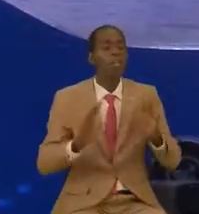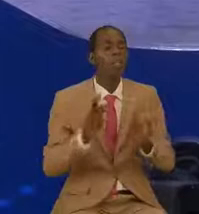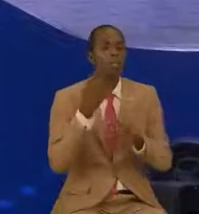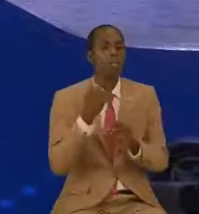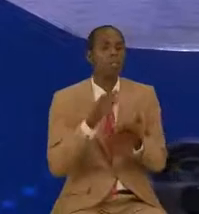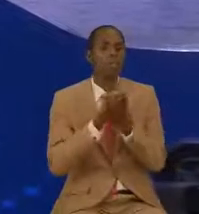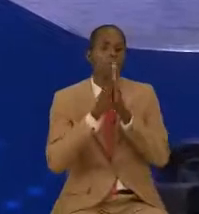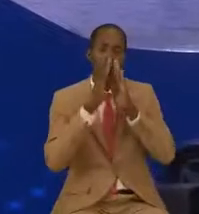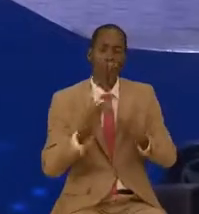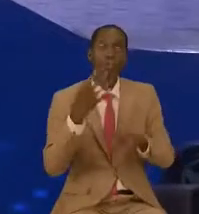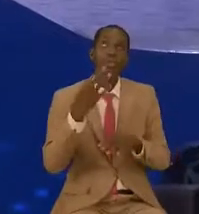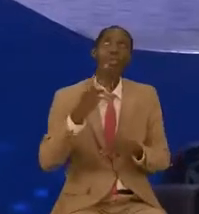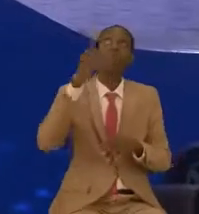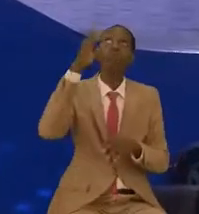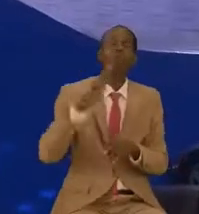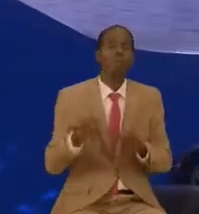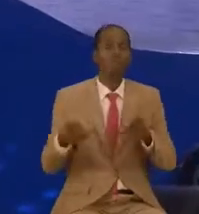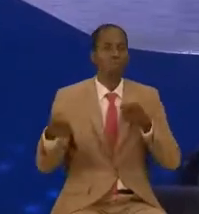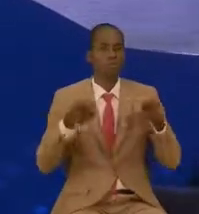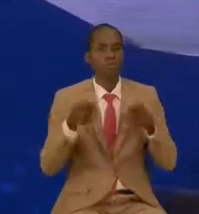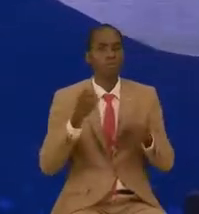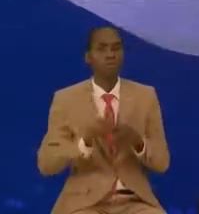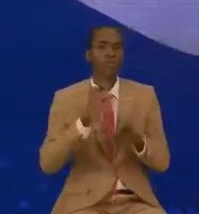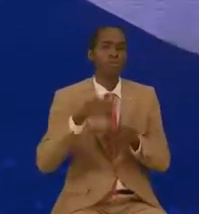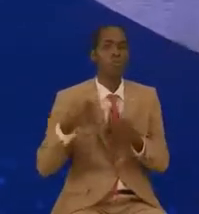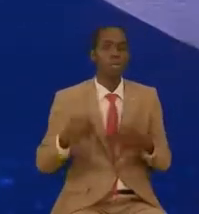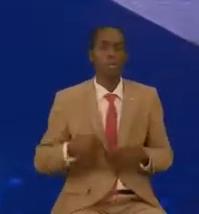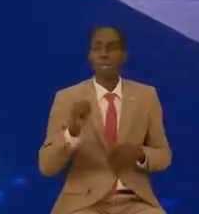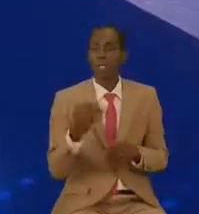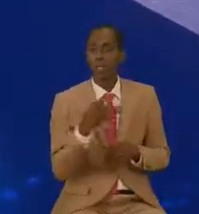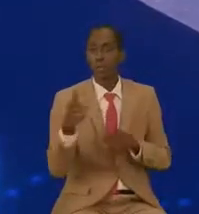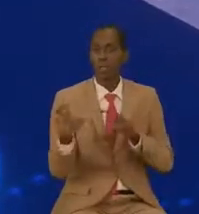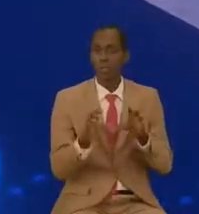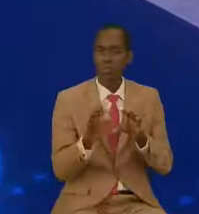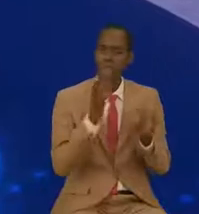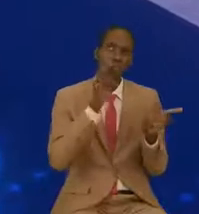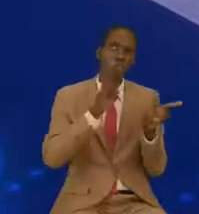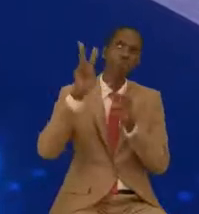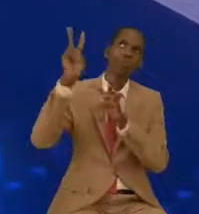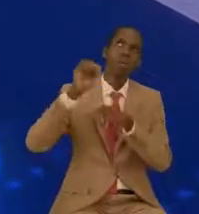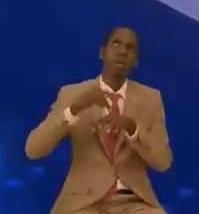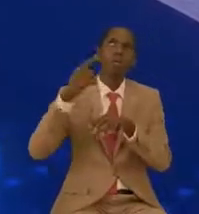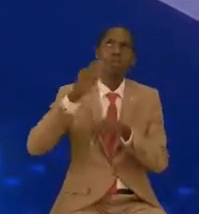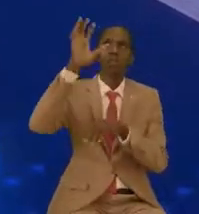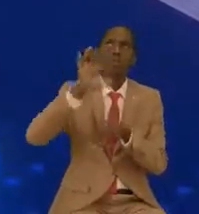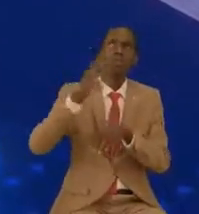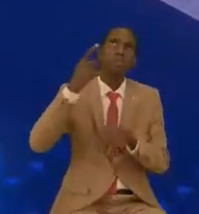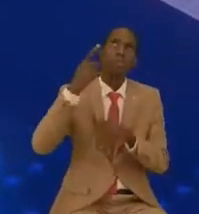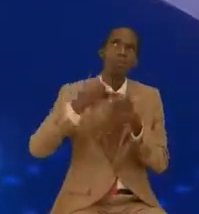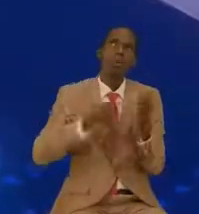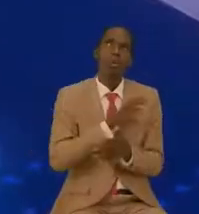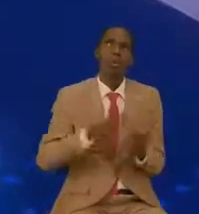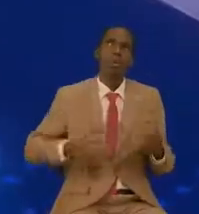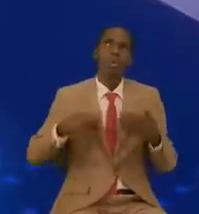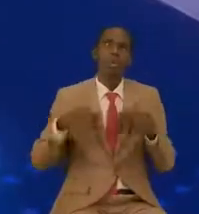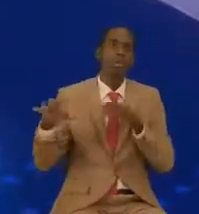paix de Christ règne dans vos cœurs. Ce que vous voyez, ce que vous faites, regardez la croix, ce